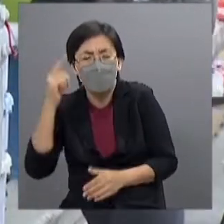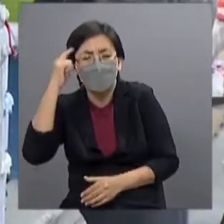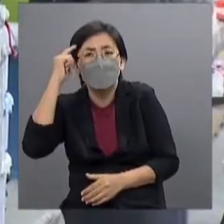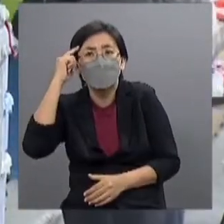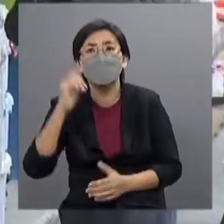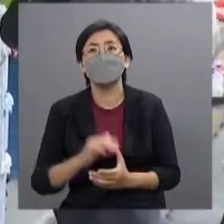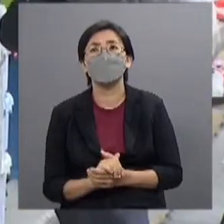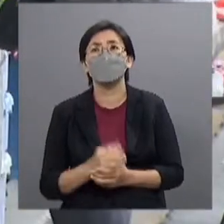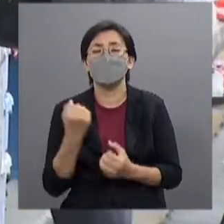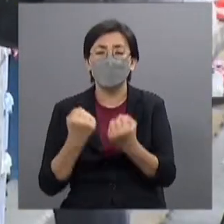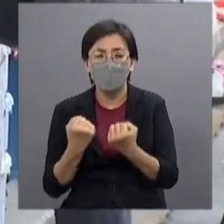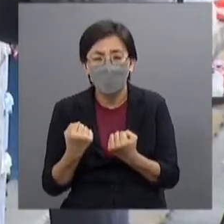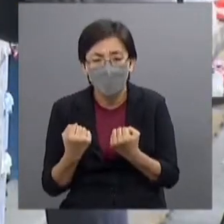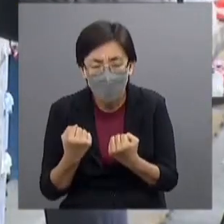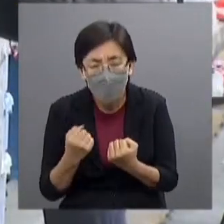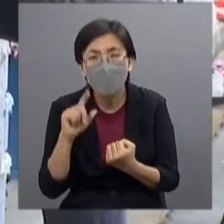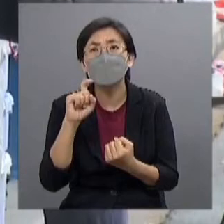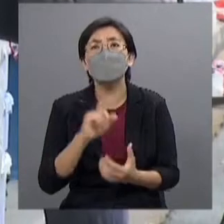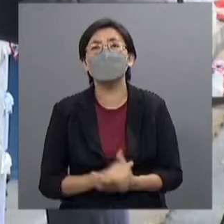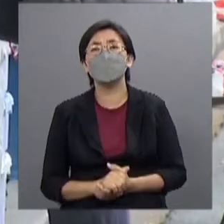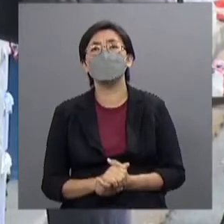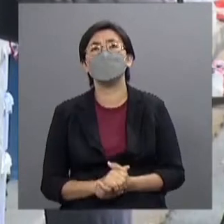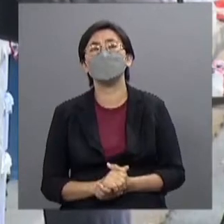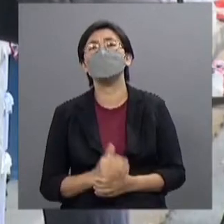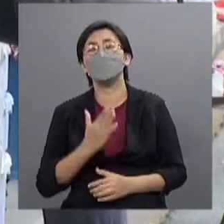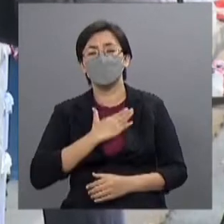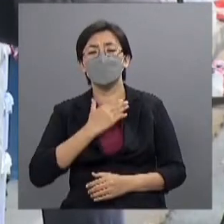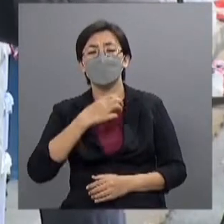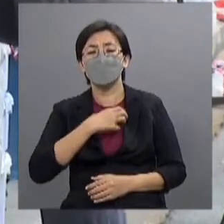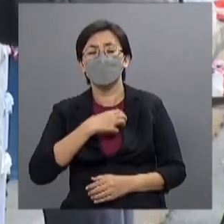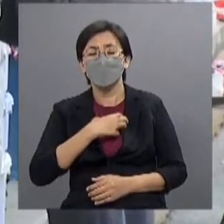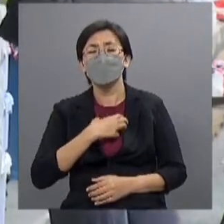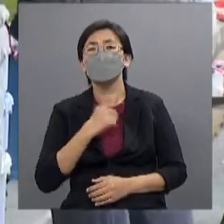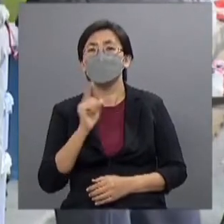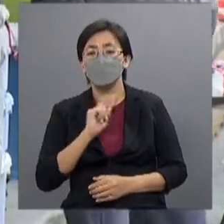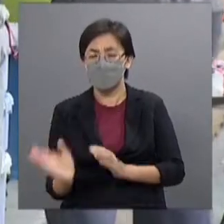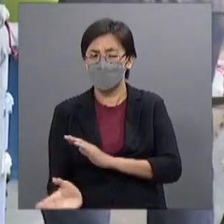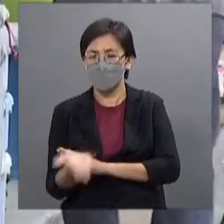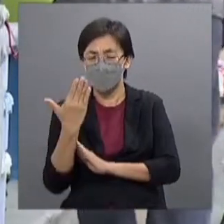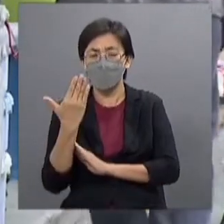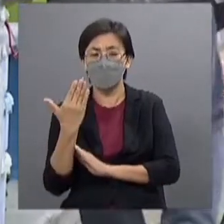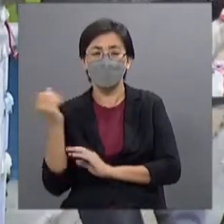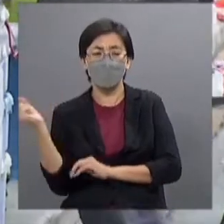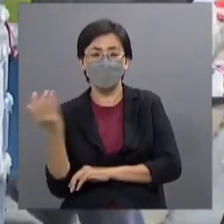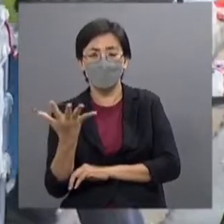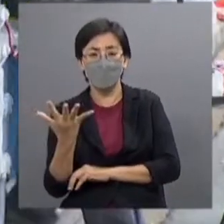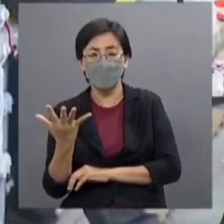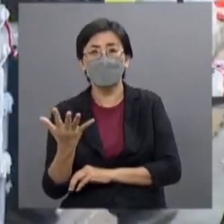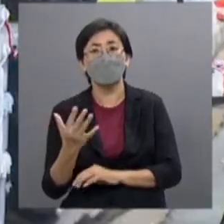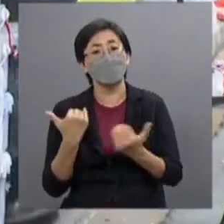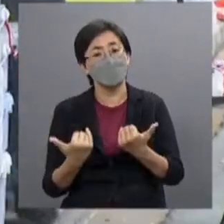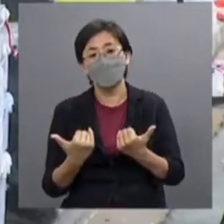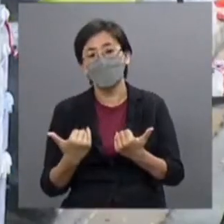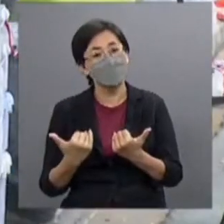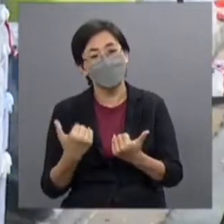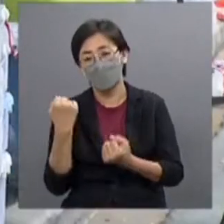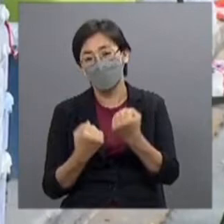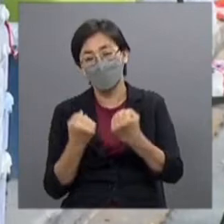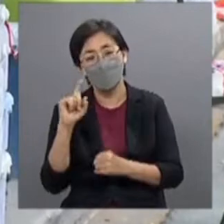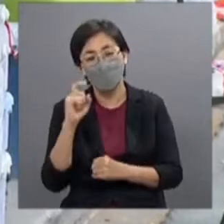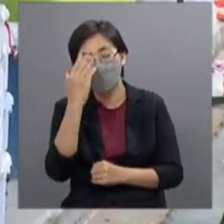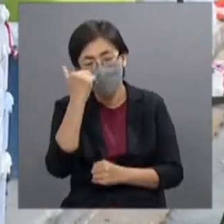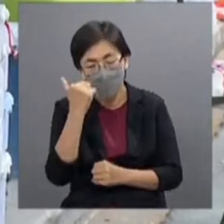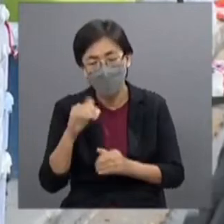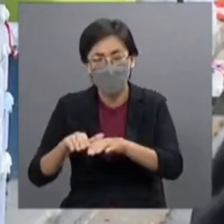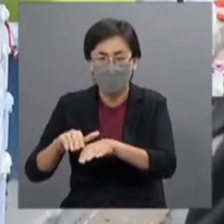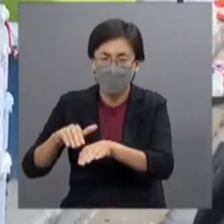ะถ้าพี่มาสายคือเราอยากให้มันโฟลเราต้องมาเช้าอ่ะต้องมาตั้งแต่ตีห้ามาตอนนี้ยังขับรถไม่ได้เลยค่ะข้างในอ่ะคน